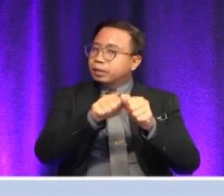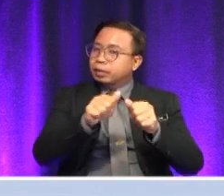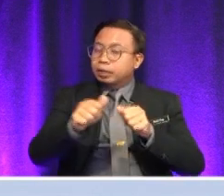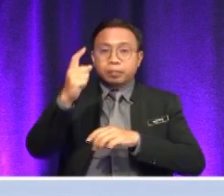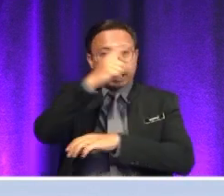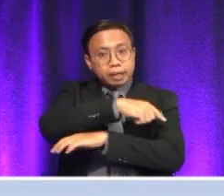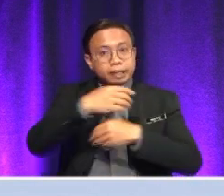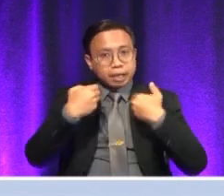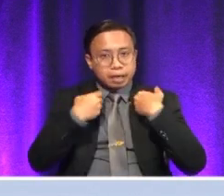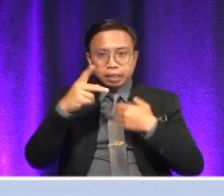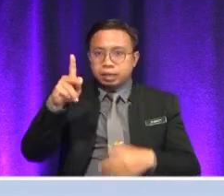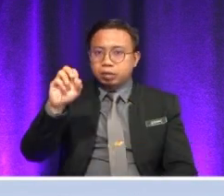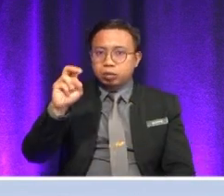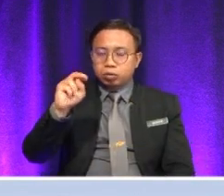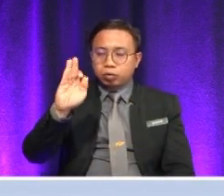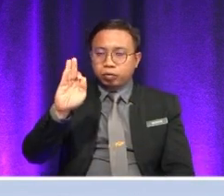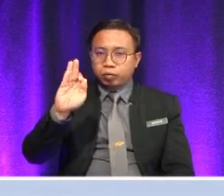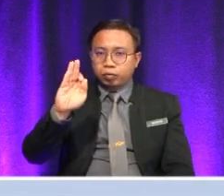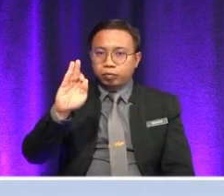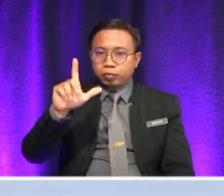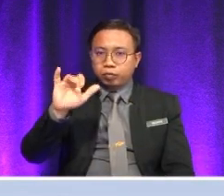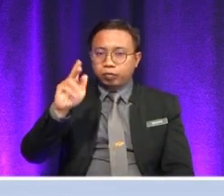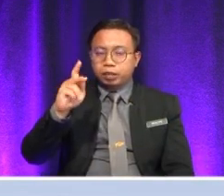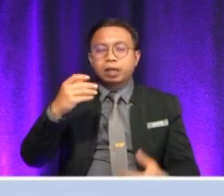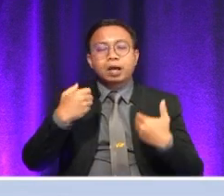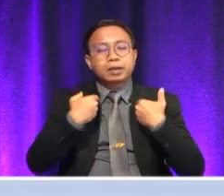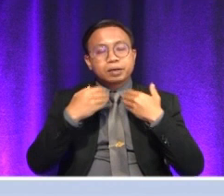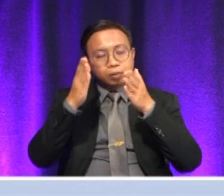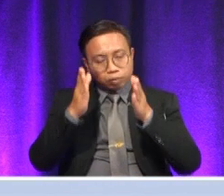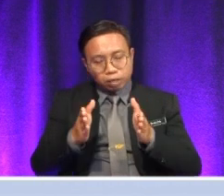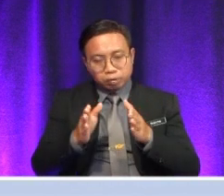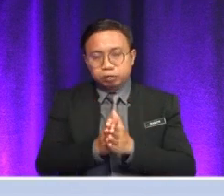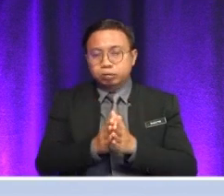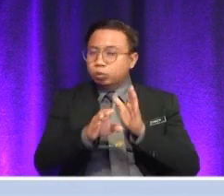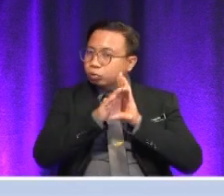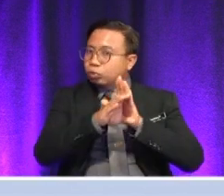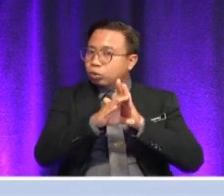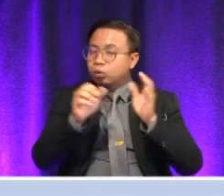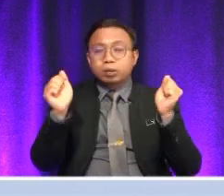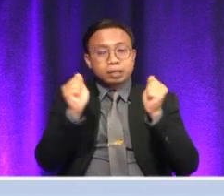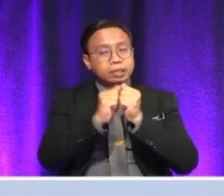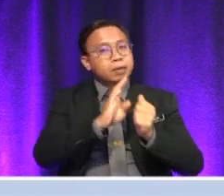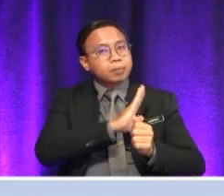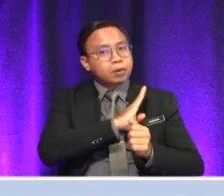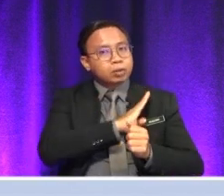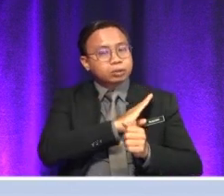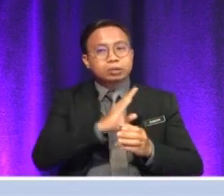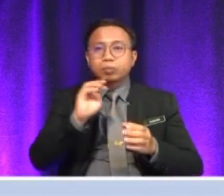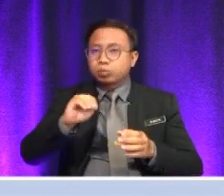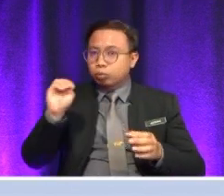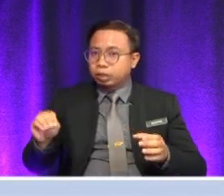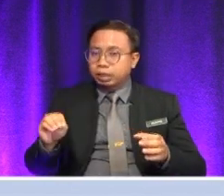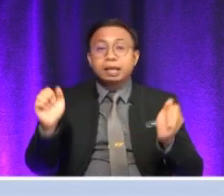kita ada konflik dengan orang. Betul. Okey, kadang-kadang kita dengan majikan, murid dengan guru dan sebagainya ada juga